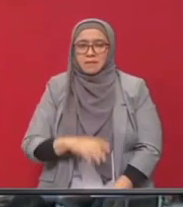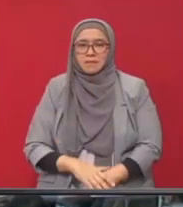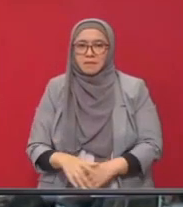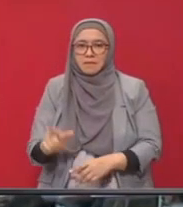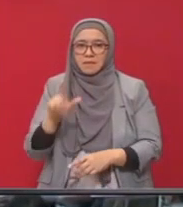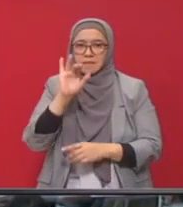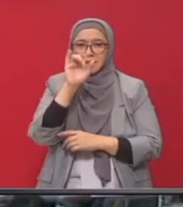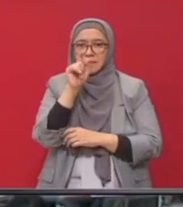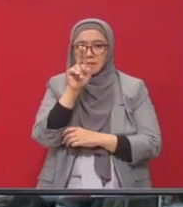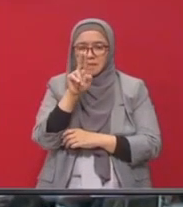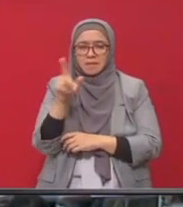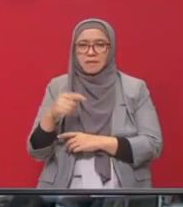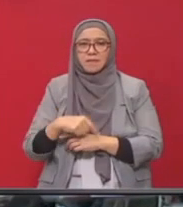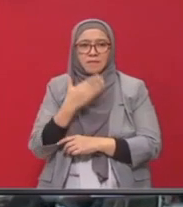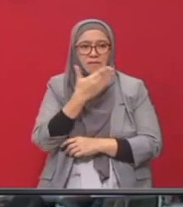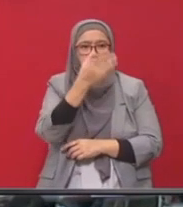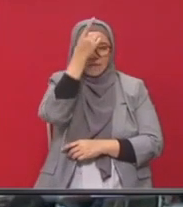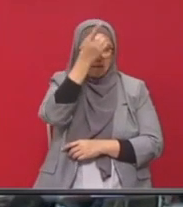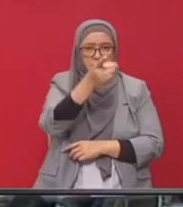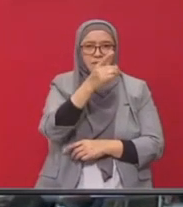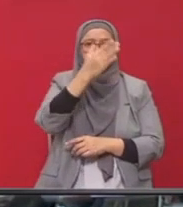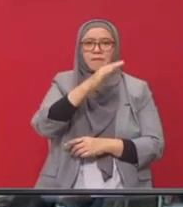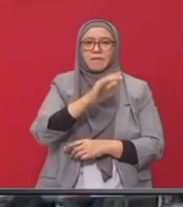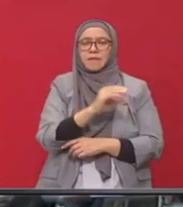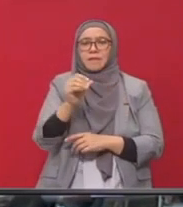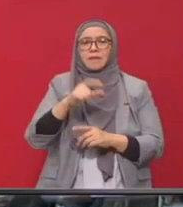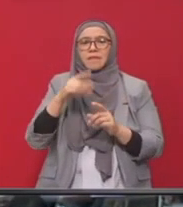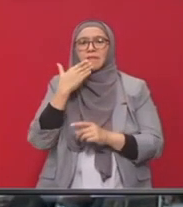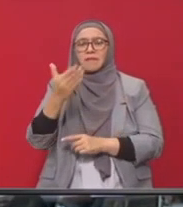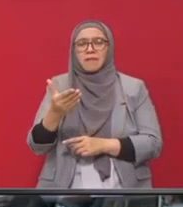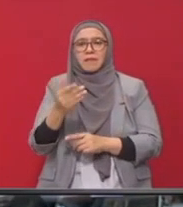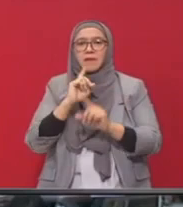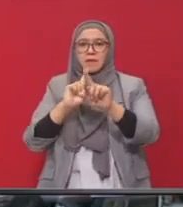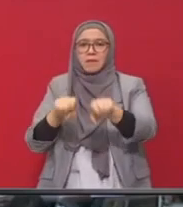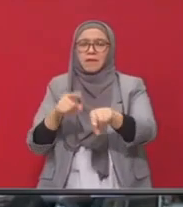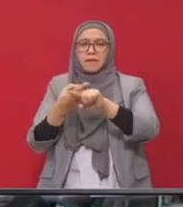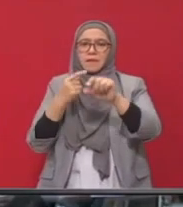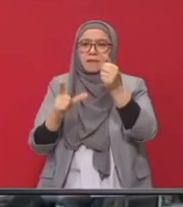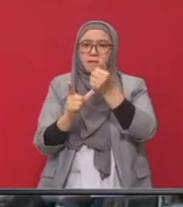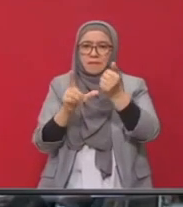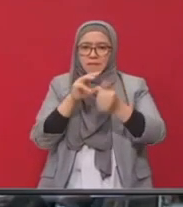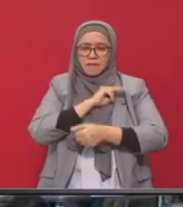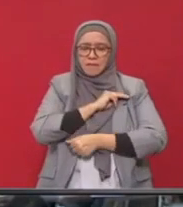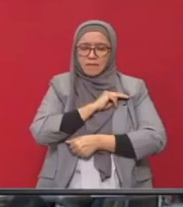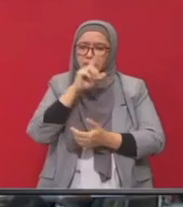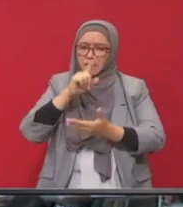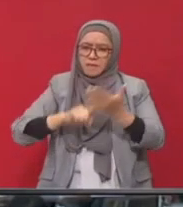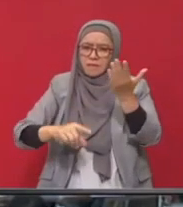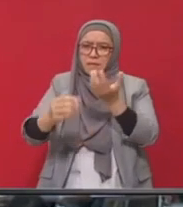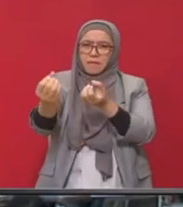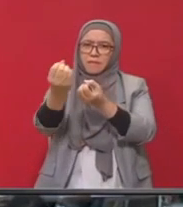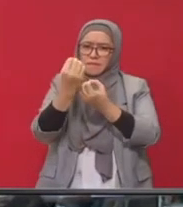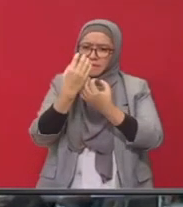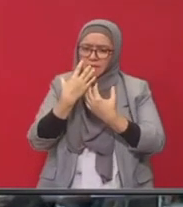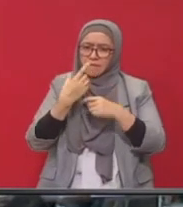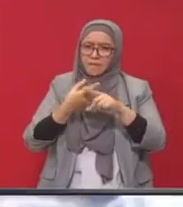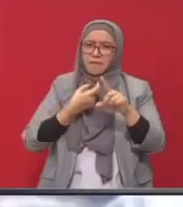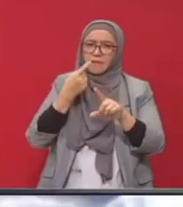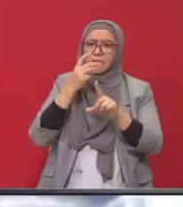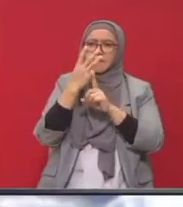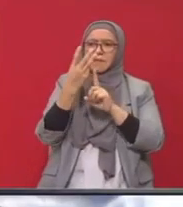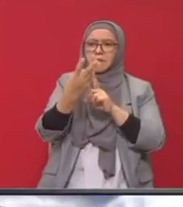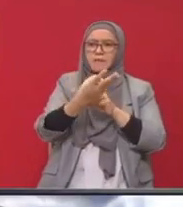Spike dan terima kasih atas jawaban daripada timbalan Menteri apa yang saya dapat maklumat daripada jyb